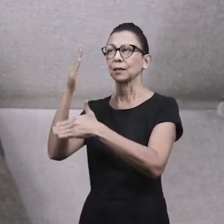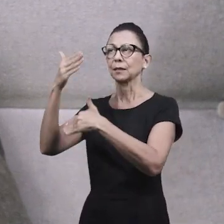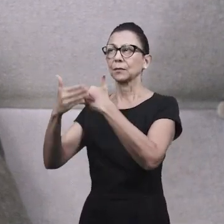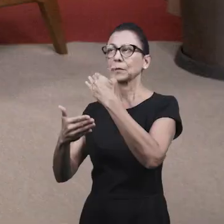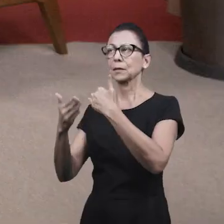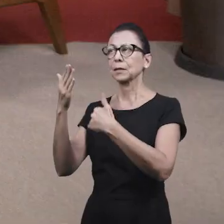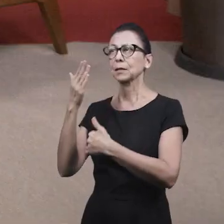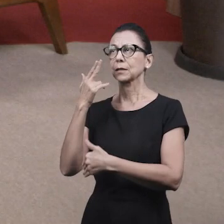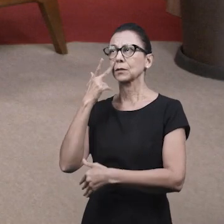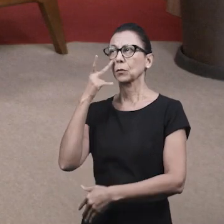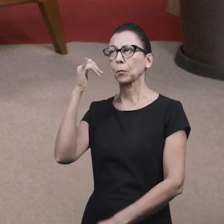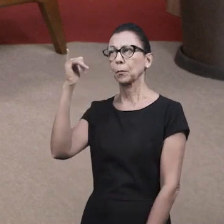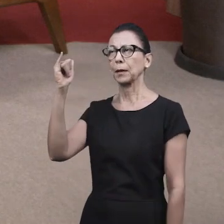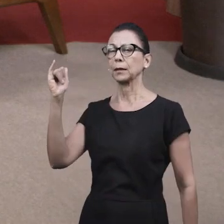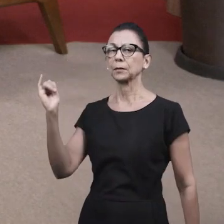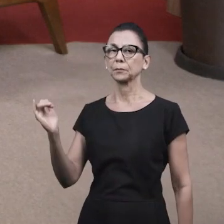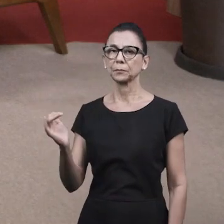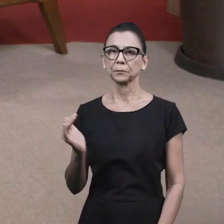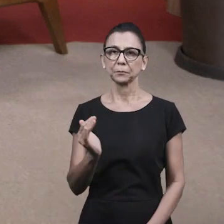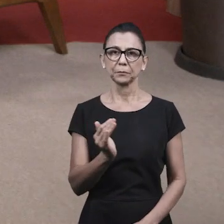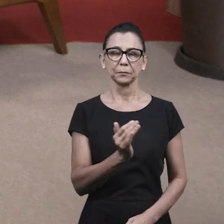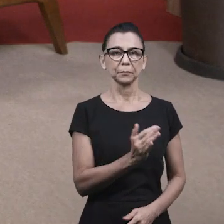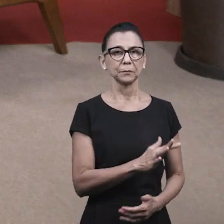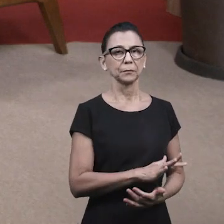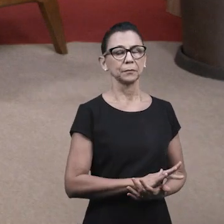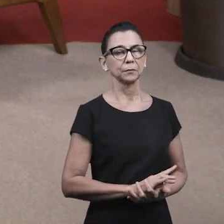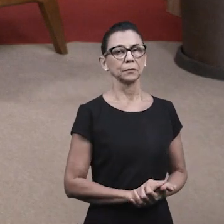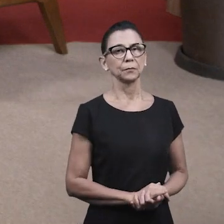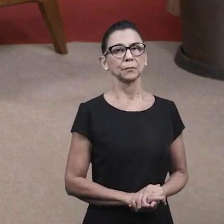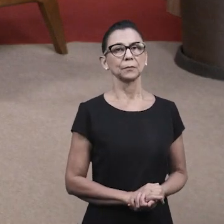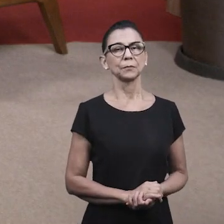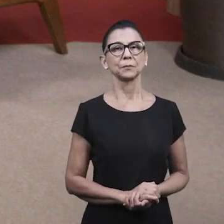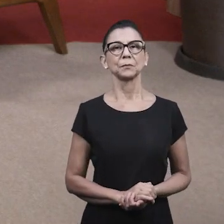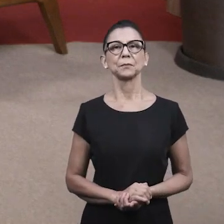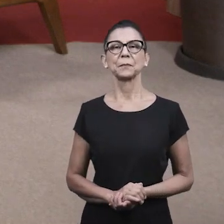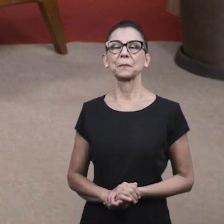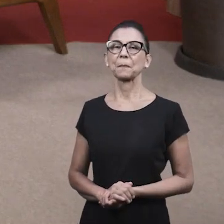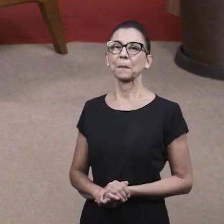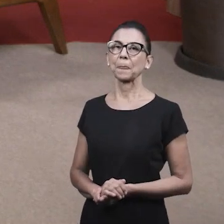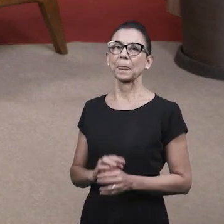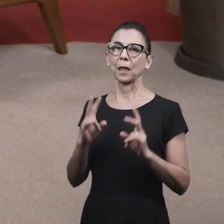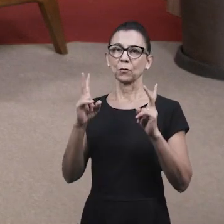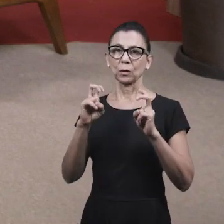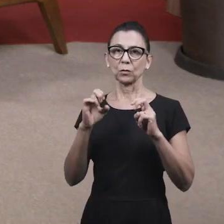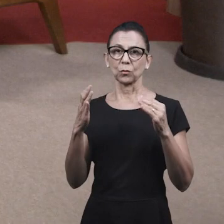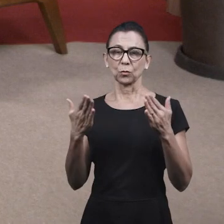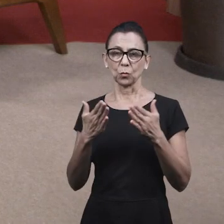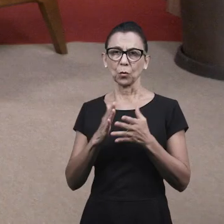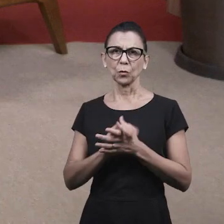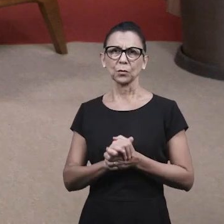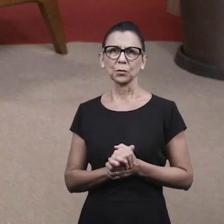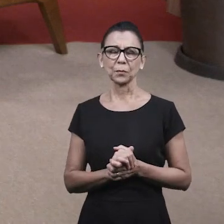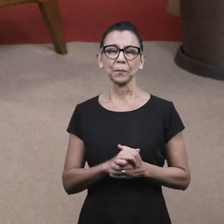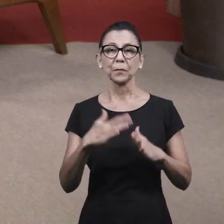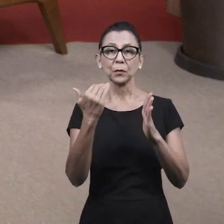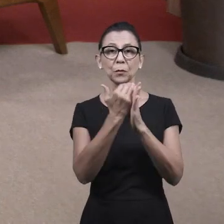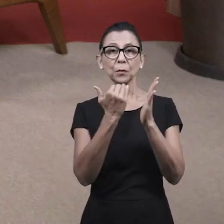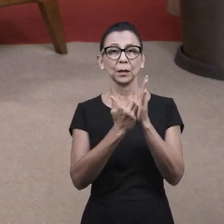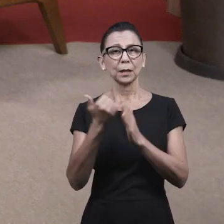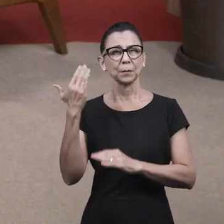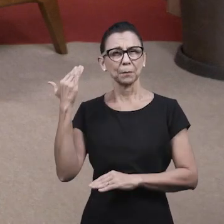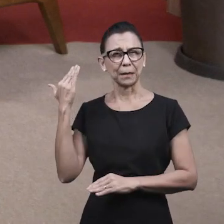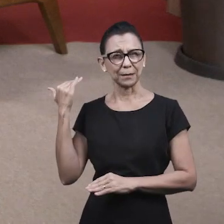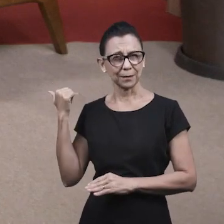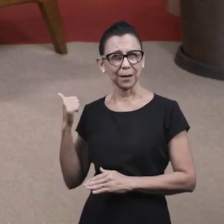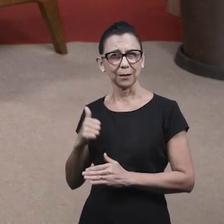Amen. Gloire à Dieu. Sur ce sujet que nous avons abordé aujourd'hui, nous avons posé la question dans la promotion précédente. Nous demandons aux frères et sœurs puissent